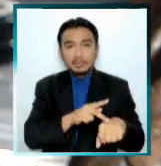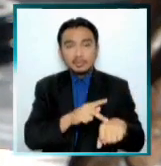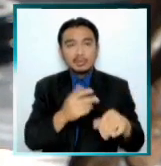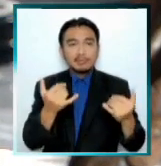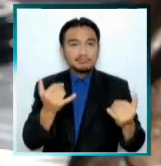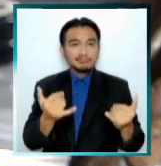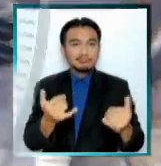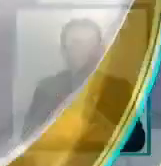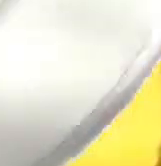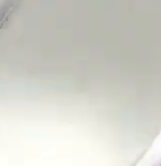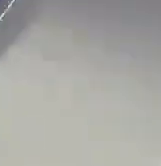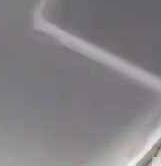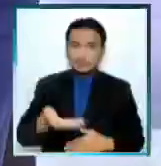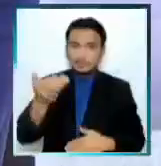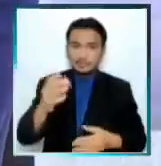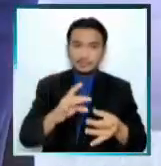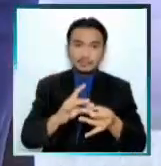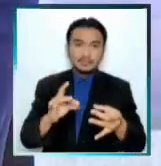Narito ang report.